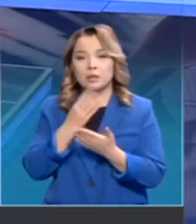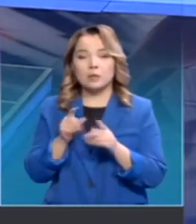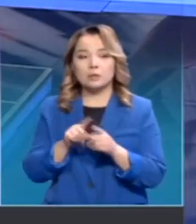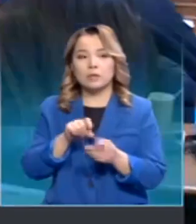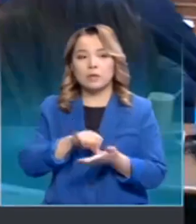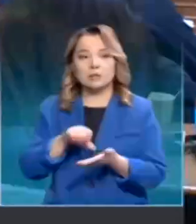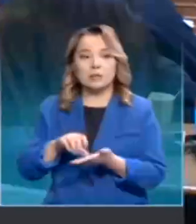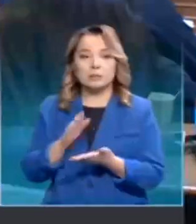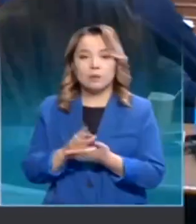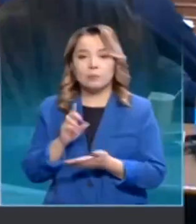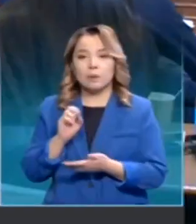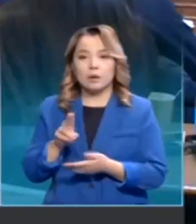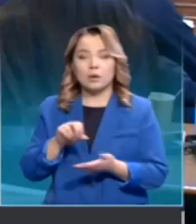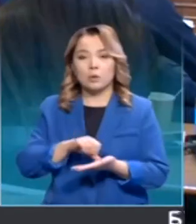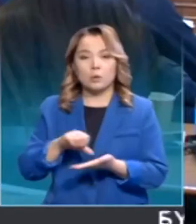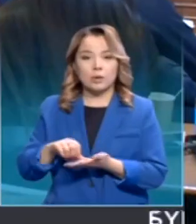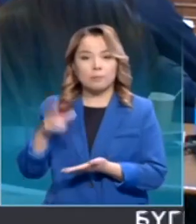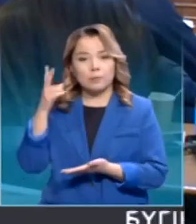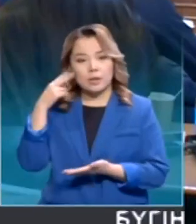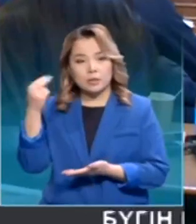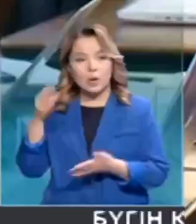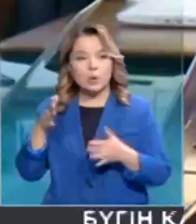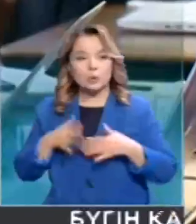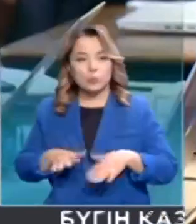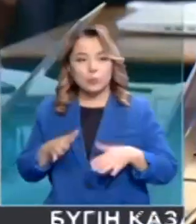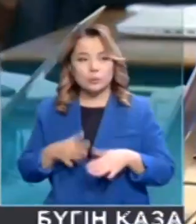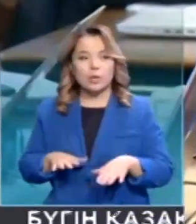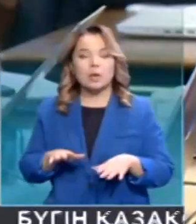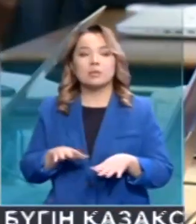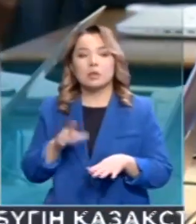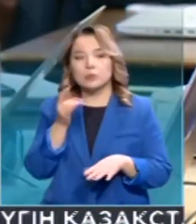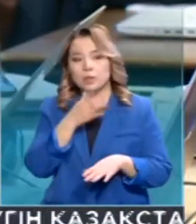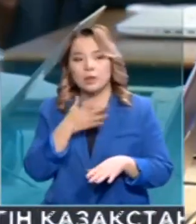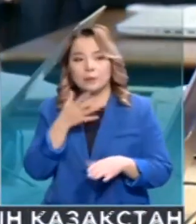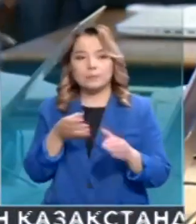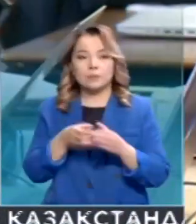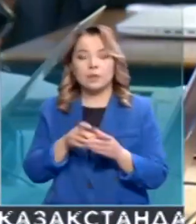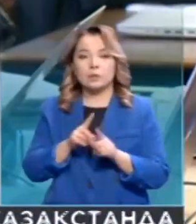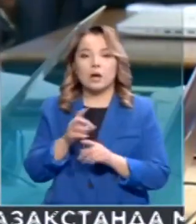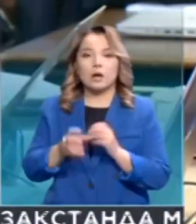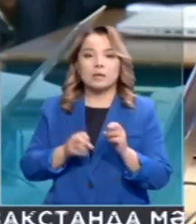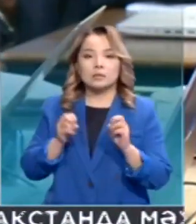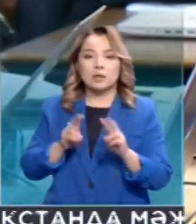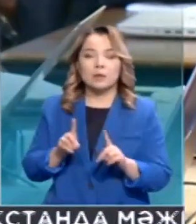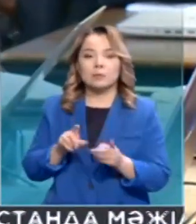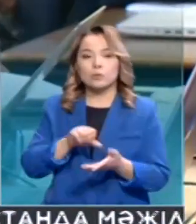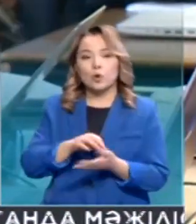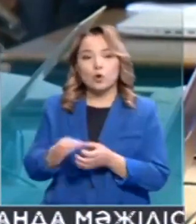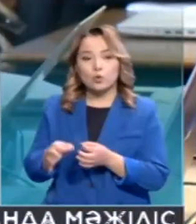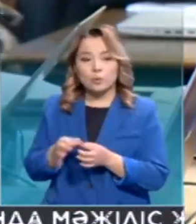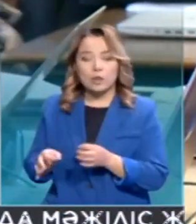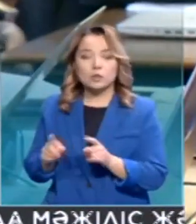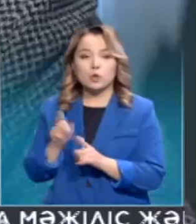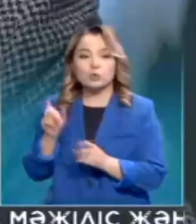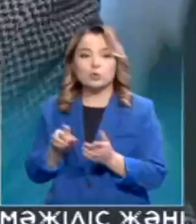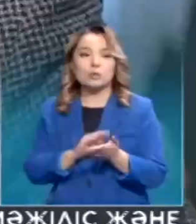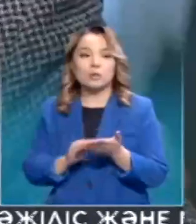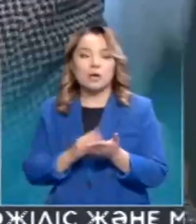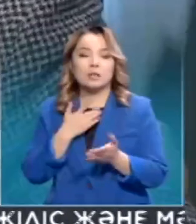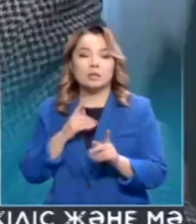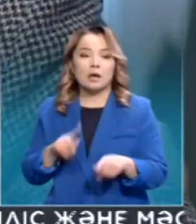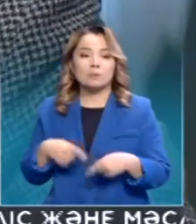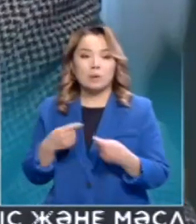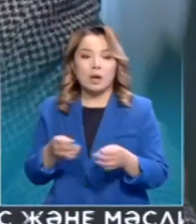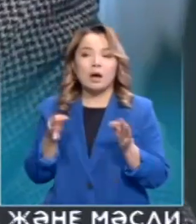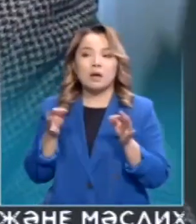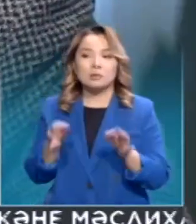бар. Бақ өкілдері Бельгия, Грузия, Оңтүстік Африка тәрізді әлемнің түкпір-түкпірінен келген журналистер дауыс